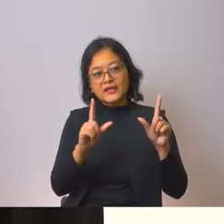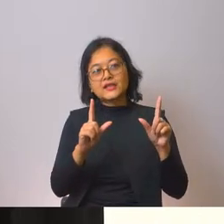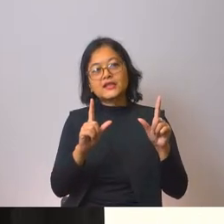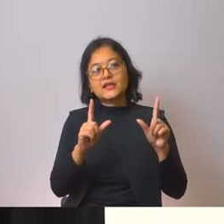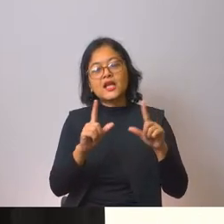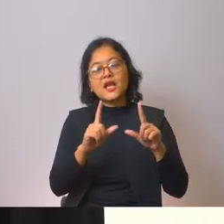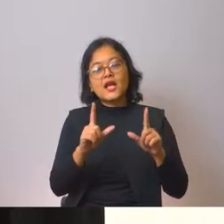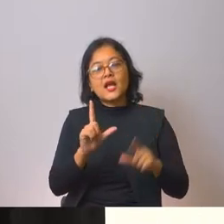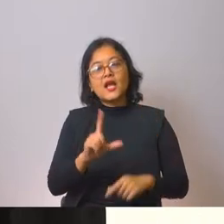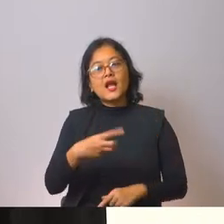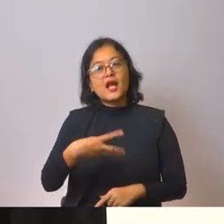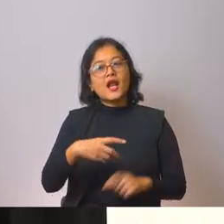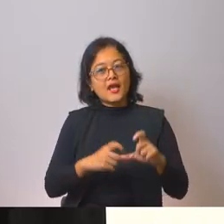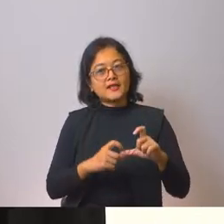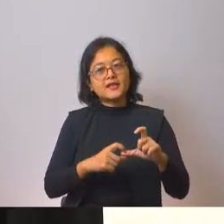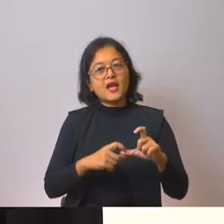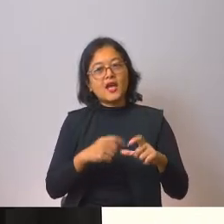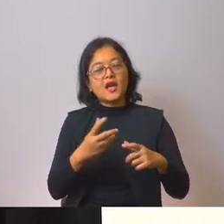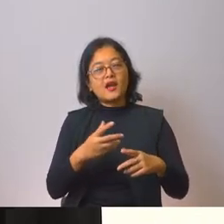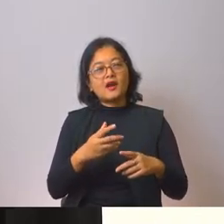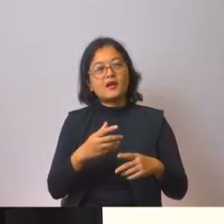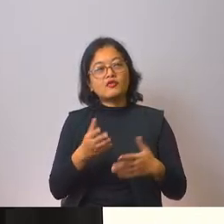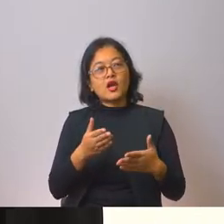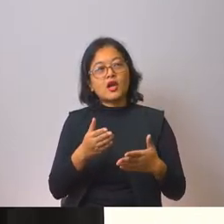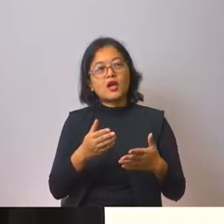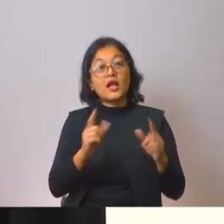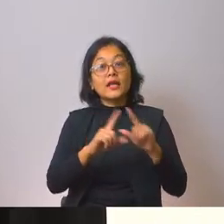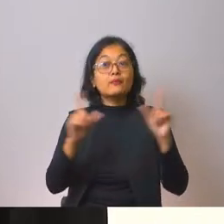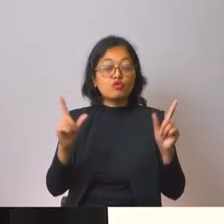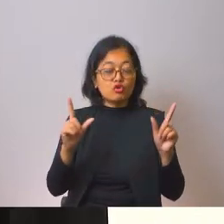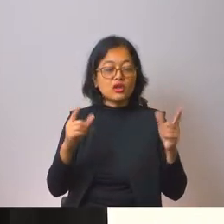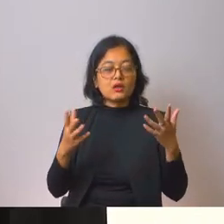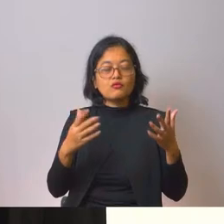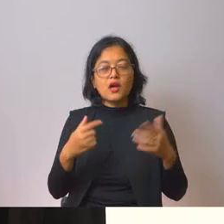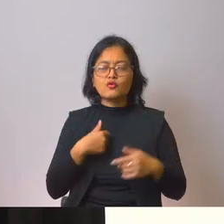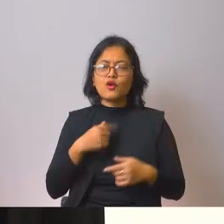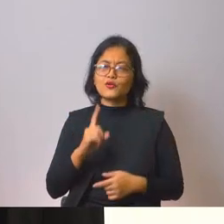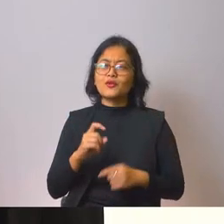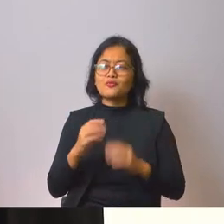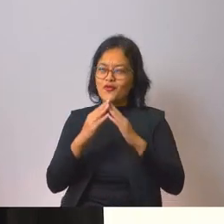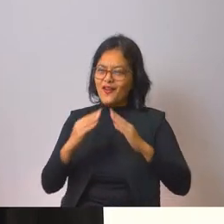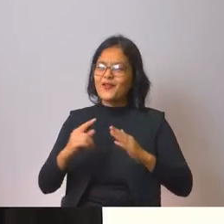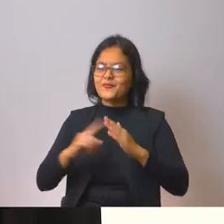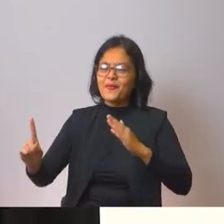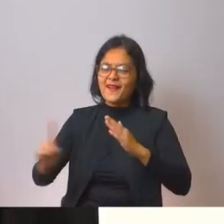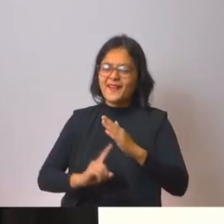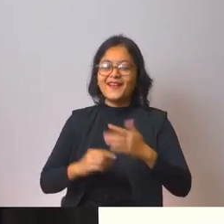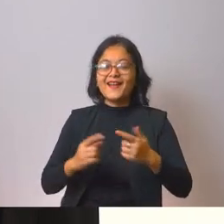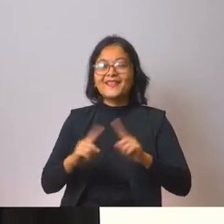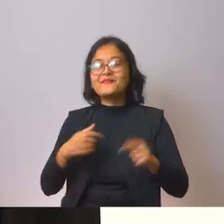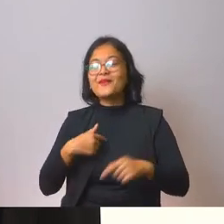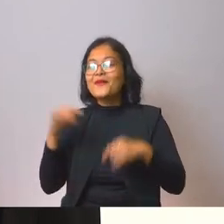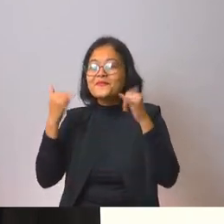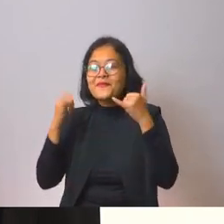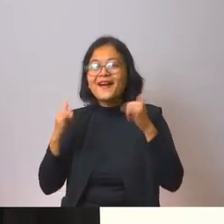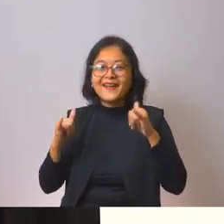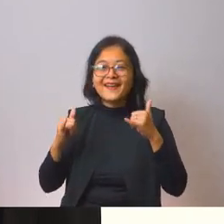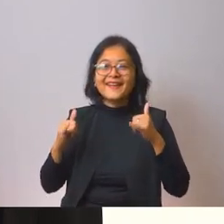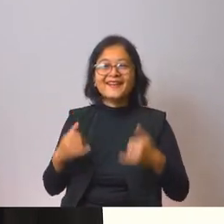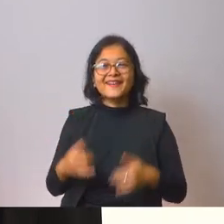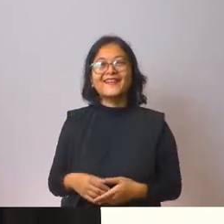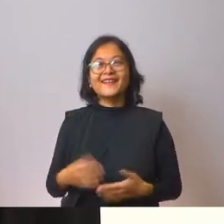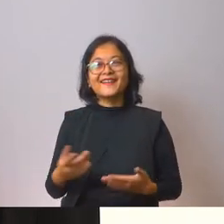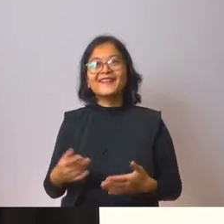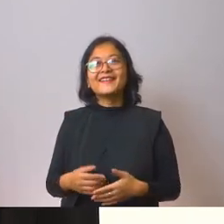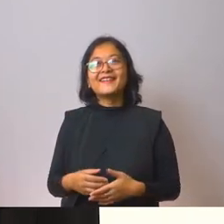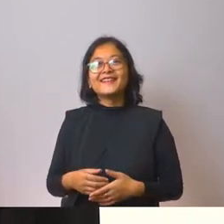les ya. Loh tapi anak saya sampai maghrib gak pulang gitu. Jadi sampai rumah, wah udah langsung gitu. Kemana tadi? Lah kan les Jerman. Kan waktunya